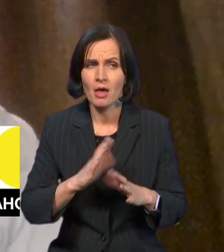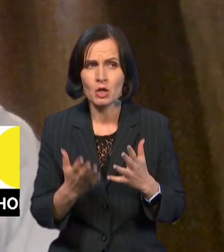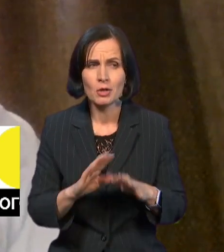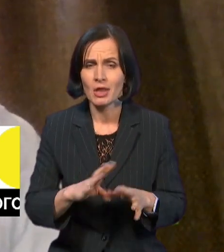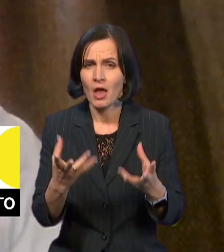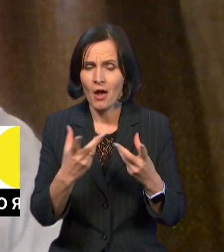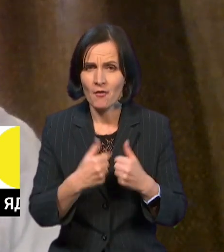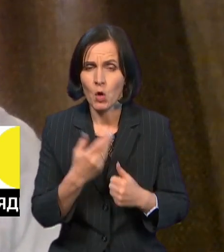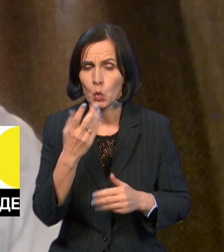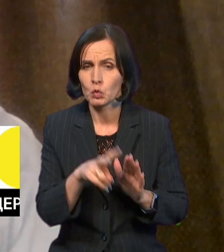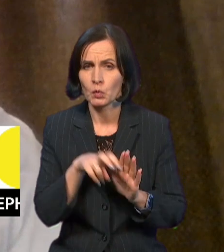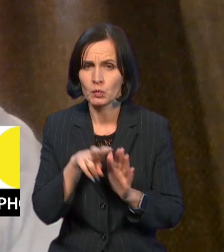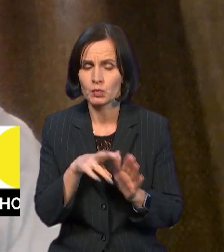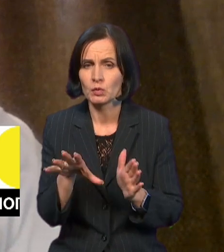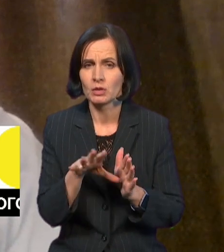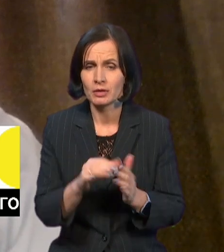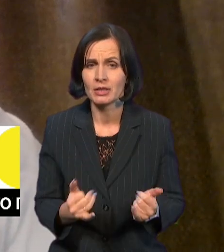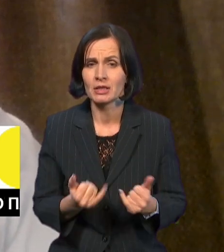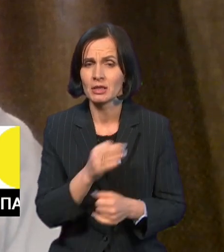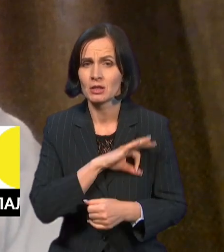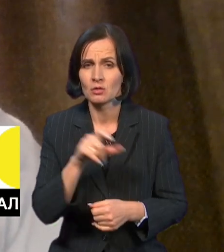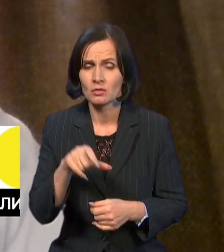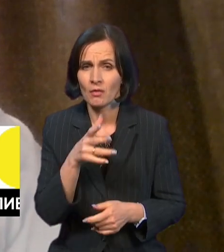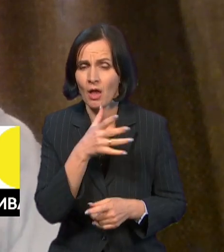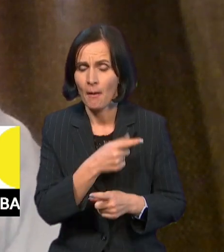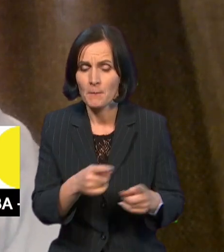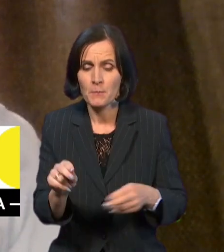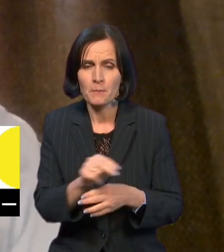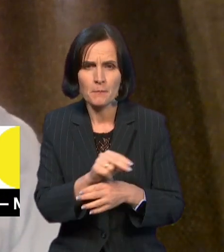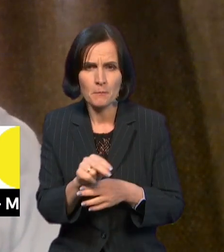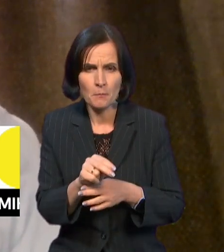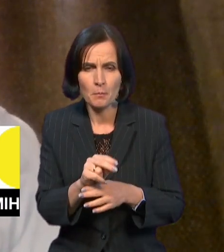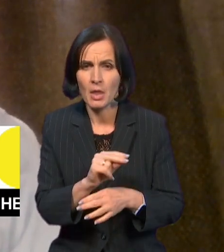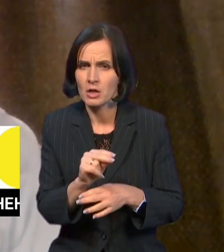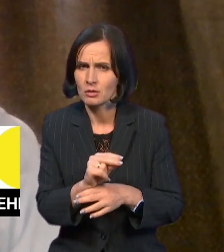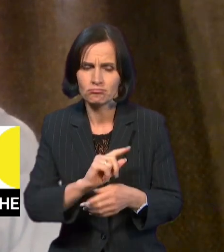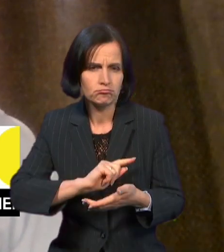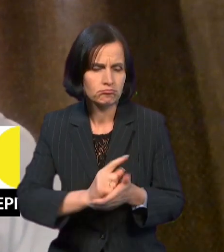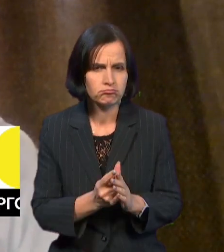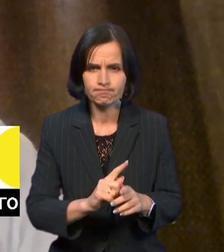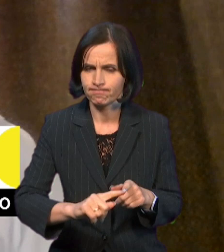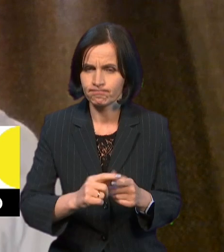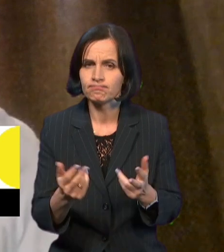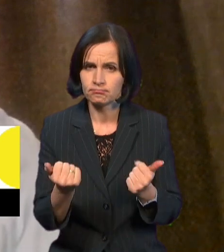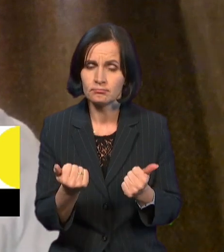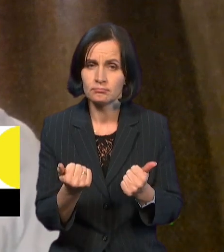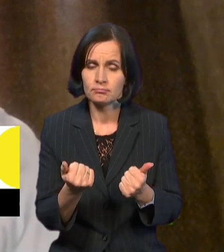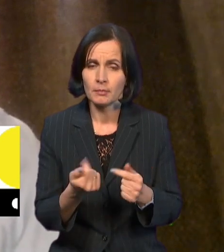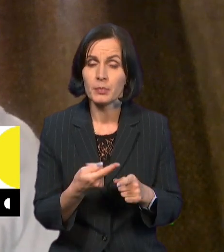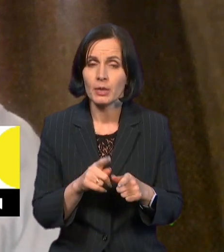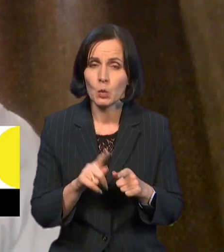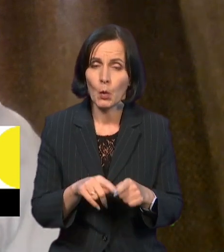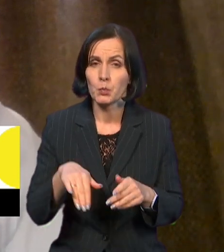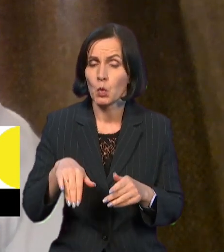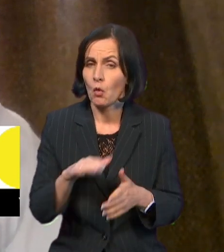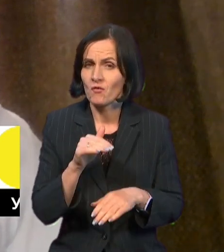період, коли відключалася електроенергія для споживачів на час ремонтних робіт, а ремонтували доволі оперативно і швидко, скажімо так, то